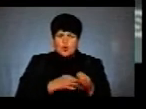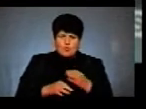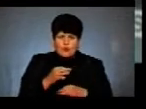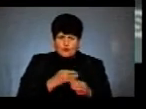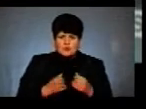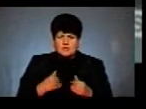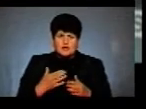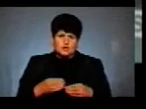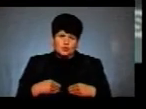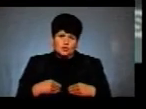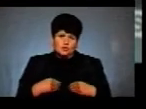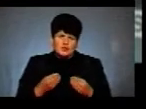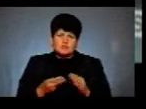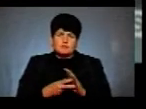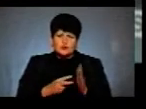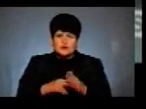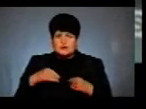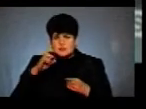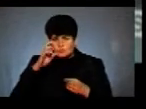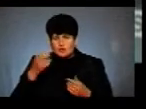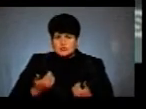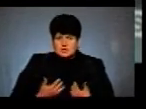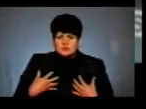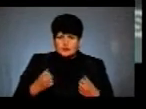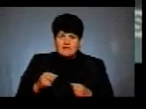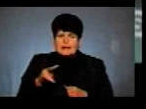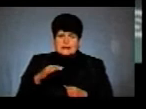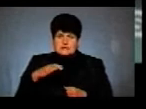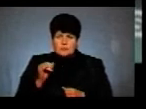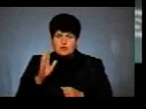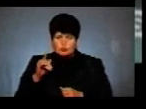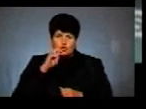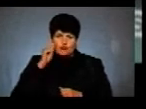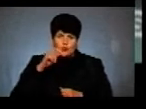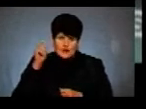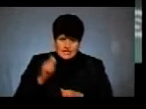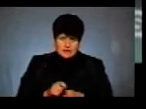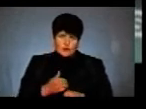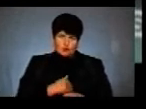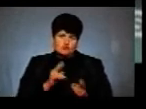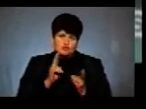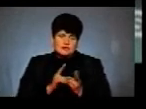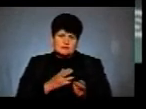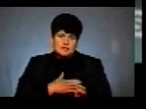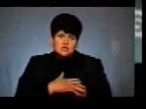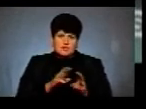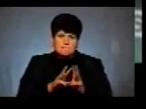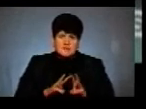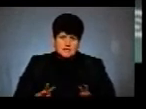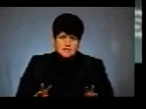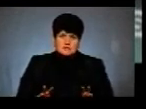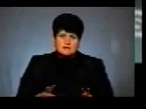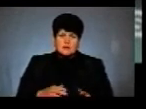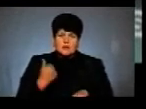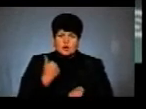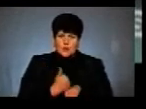речі, планую, якщо дасть Бог життя, здоров'я, десь в листопаді бути в Україні, то хочу і зустрітися з нашим міністром і з